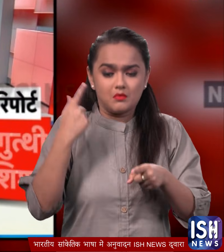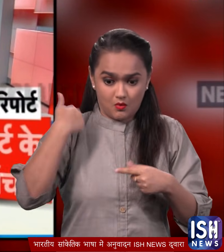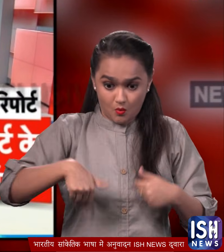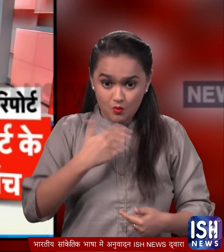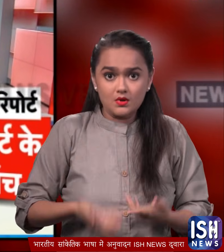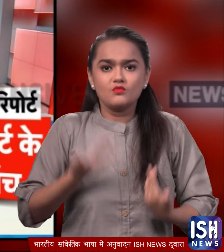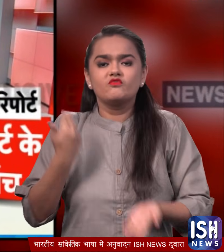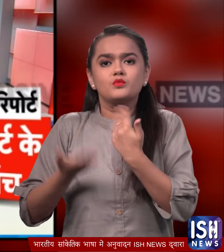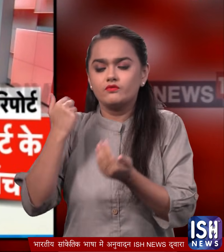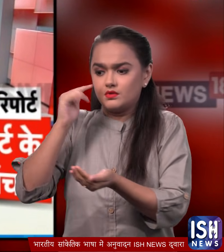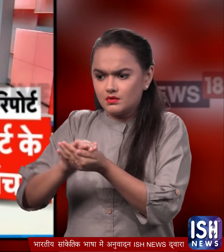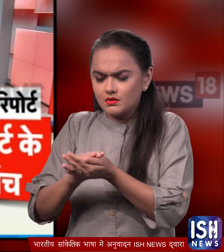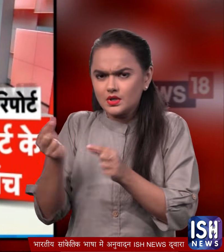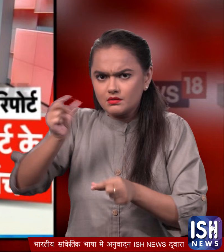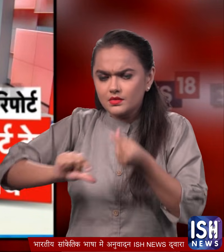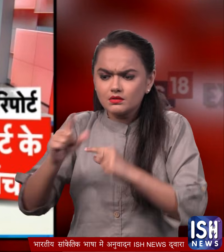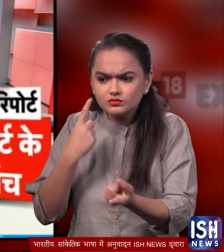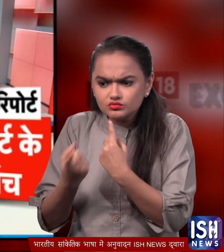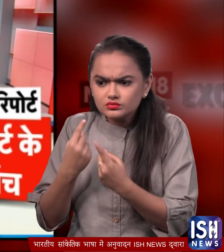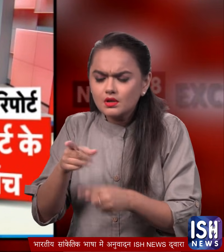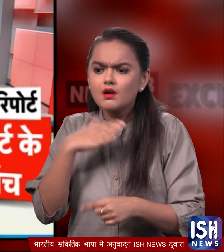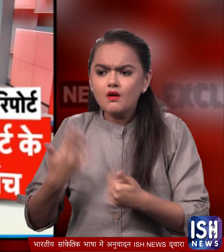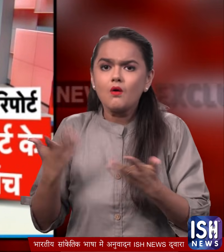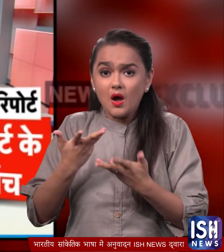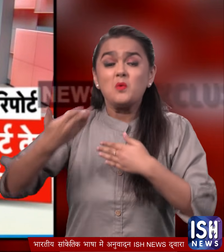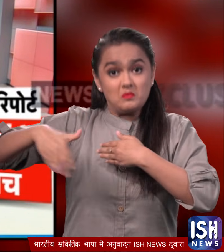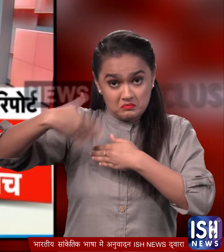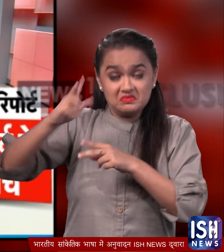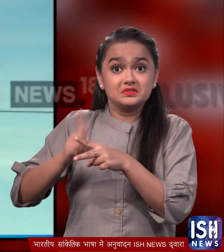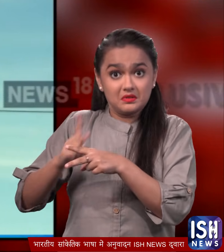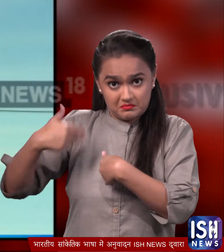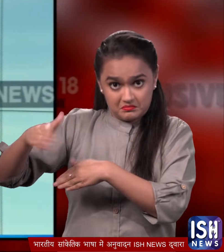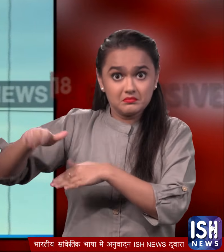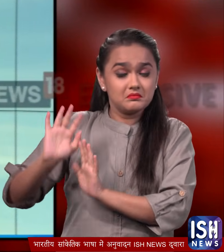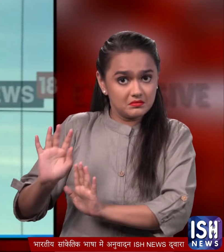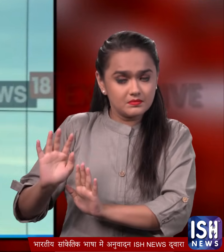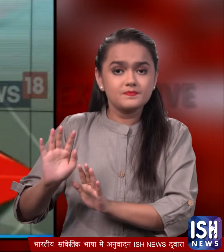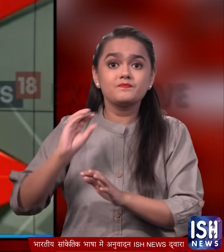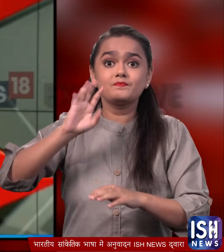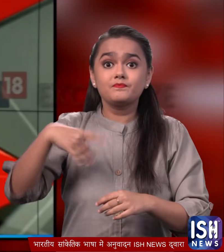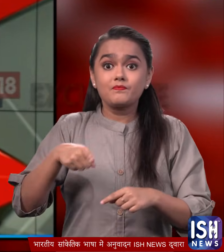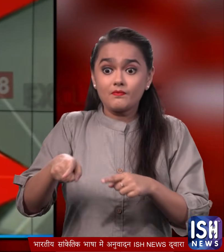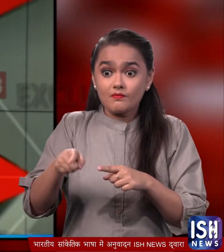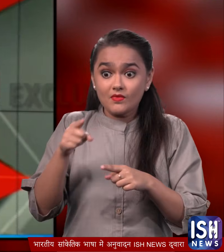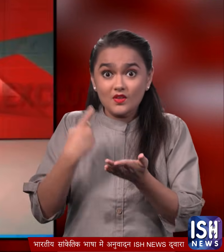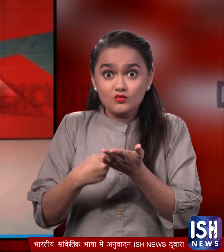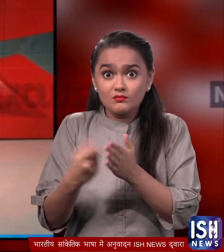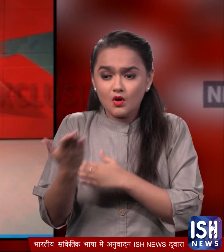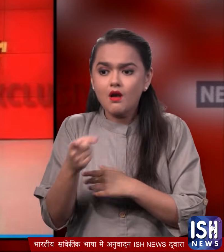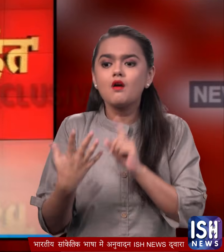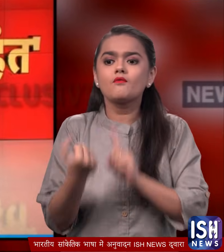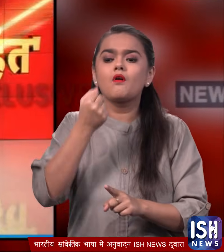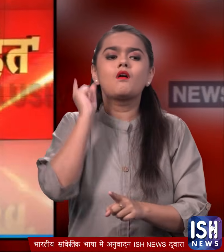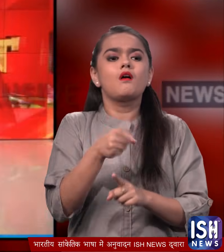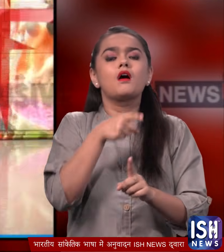कि एसआईटी पोस्टमार्टम रिपोर्ट के आधार पर जांच आगे बढ़ा रही और इस मामले में पोस्टमार्टम रिपोर्ट को अहम सबूत बना सकती।